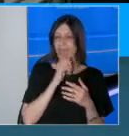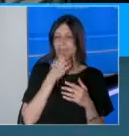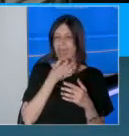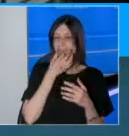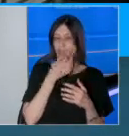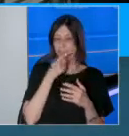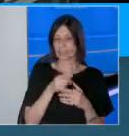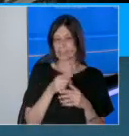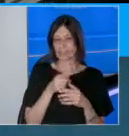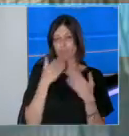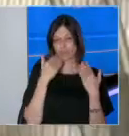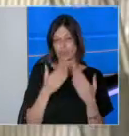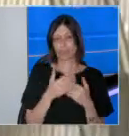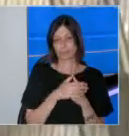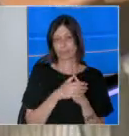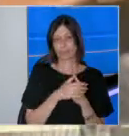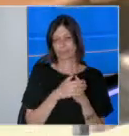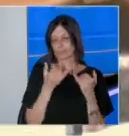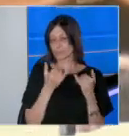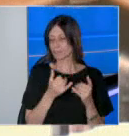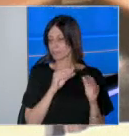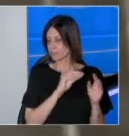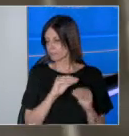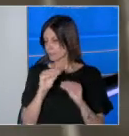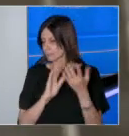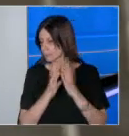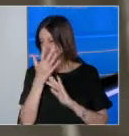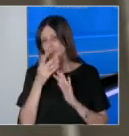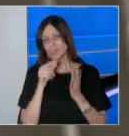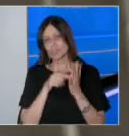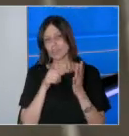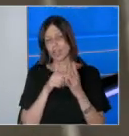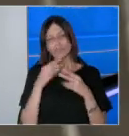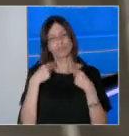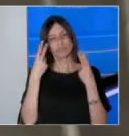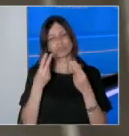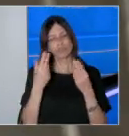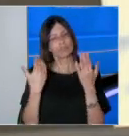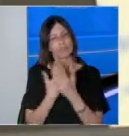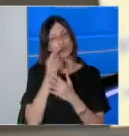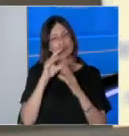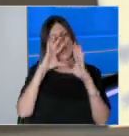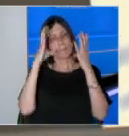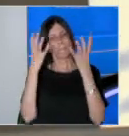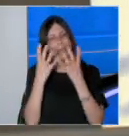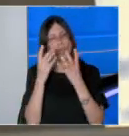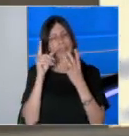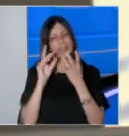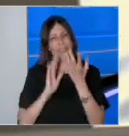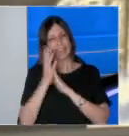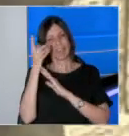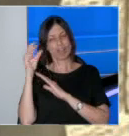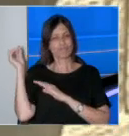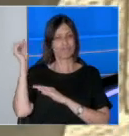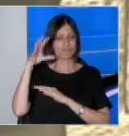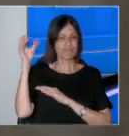לך, נדב. כעת אנחנו לגל השריפות, שנגרם כתוצאה מחידוש בלוני התבערה שנשלחים מרצועת עזה.